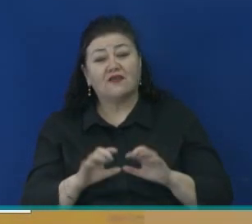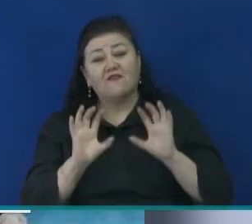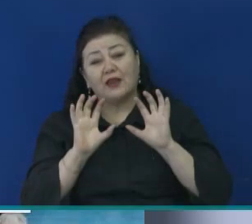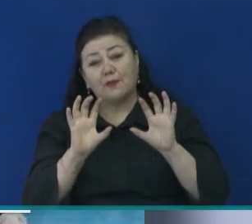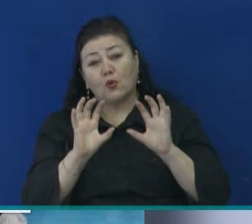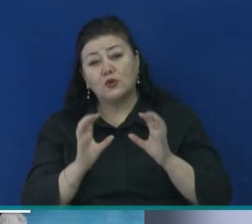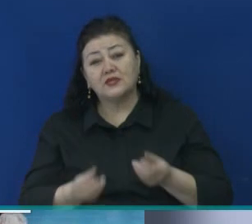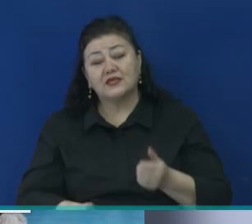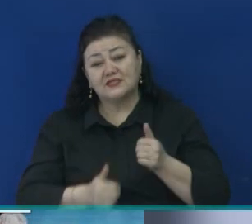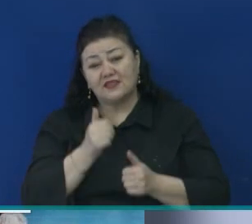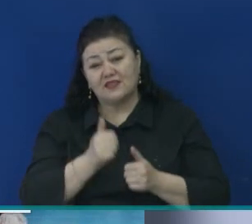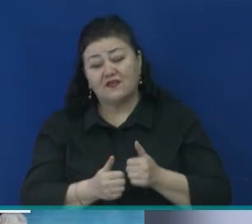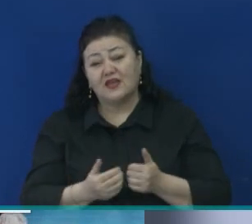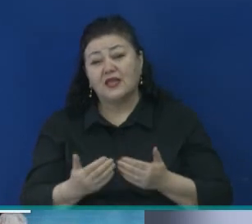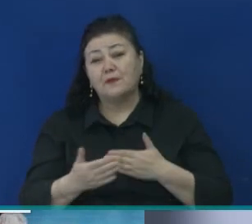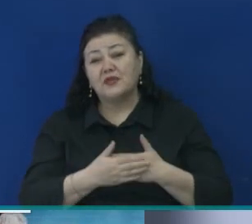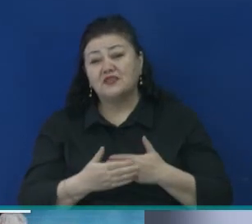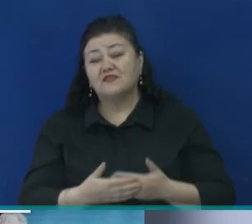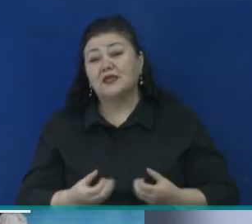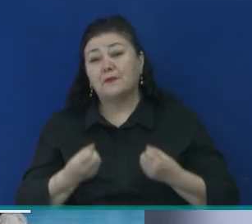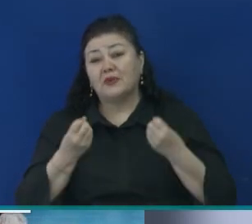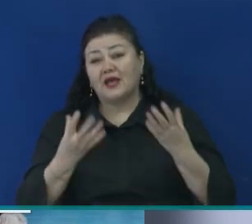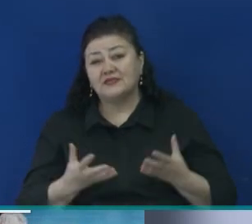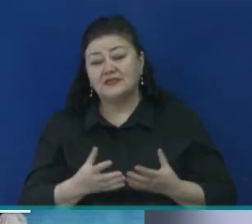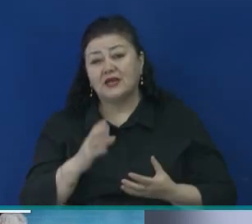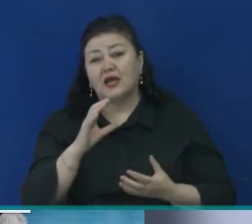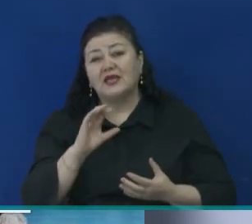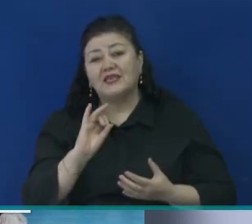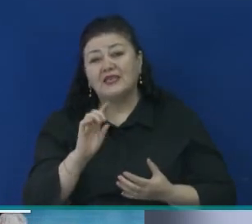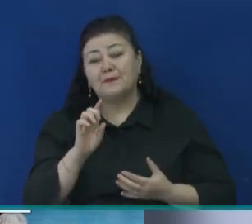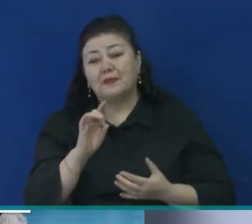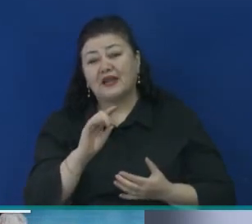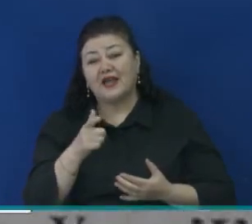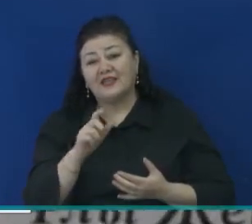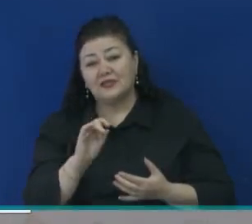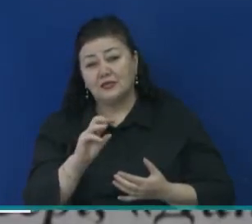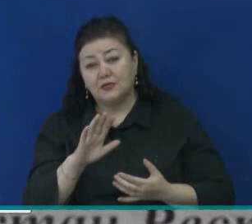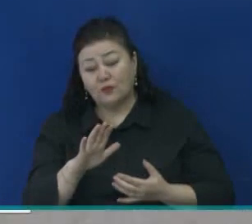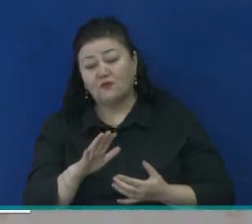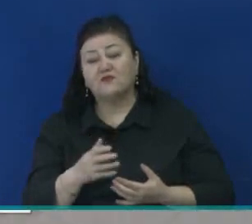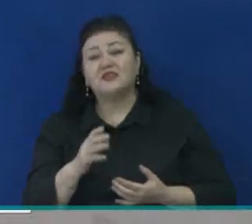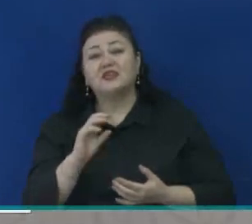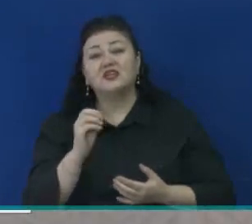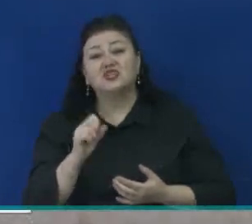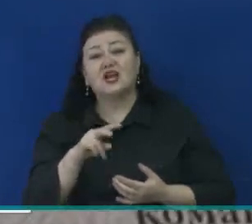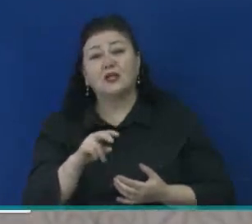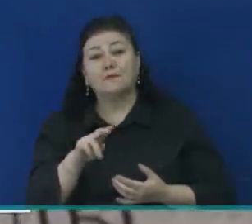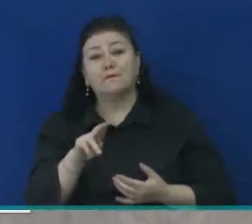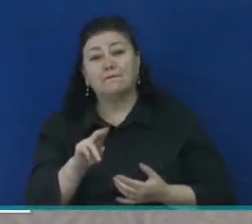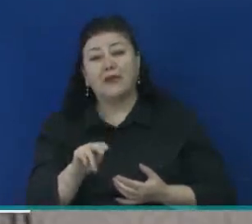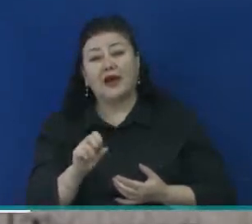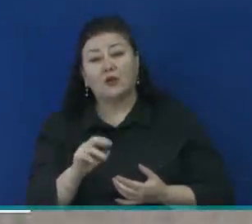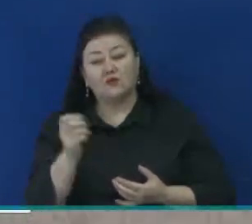жарыс өтті. Жеңіс күні қарсаңында ұйымдастырылған жарыс Сүлеймен Ибрагимов пен Талаш Жалпақовты еске алуға арналды. Сүлеймен